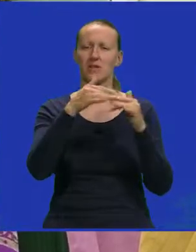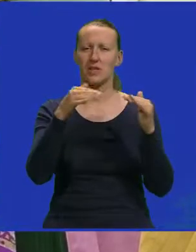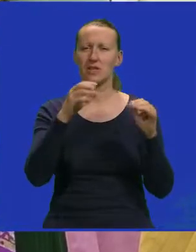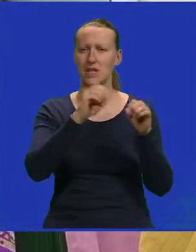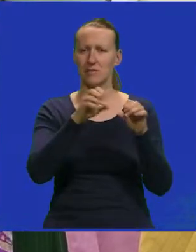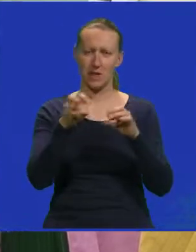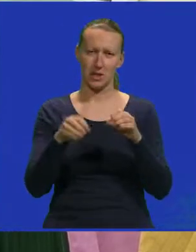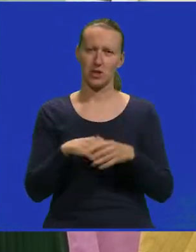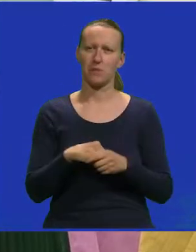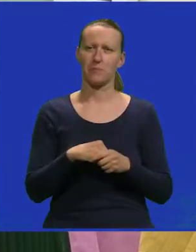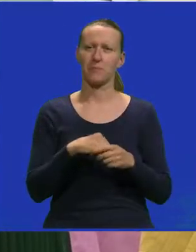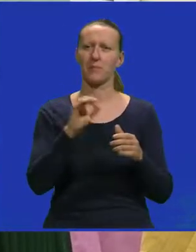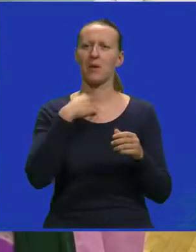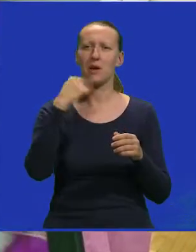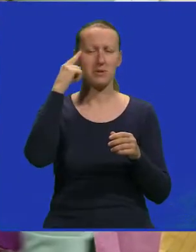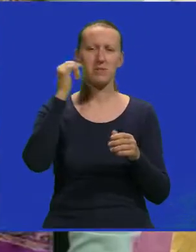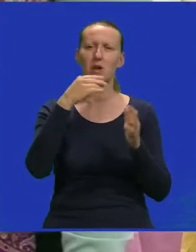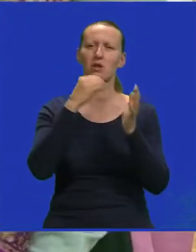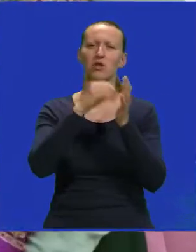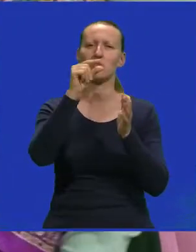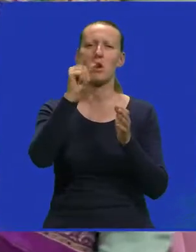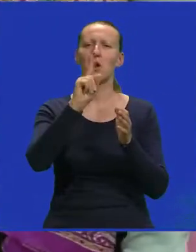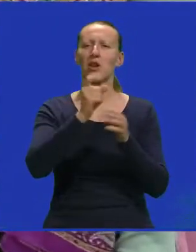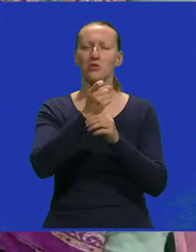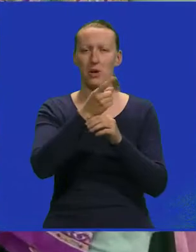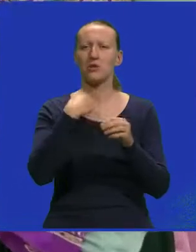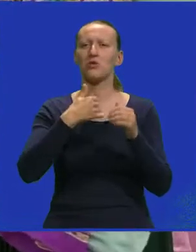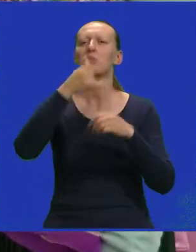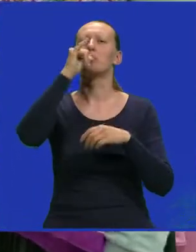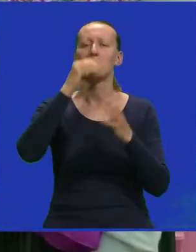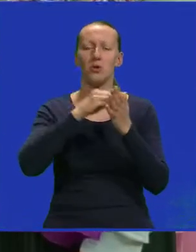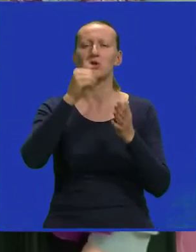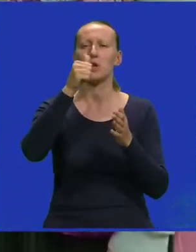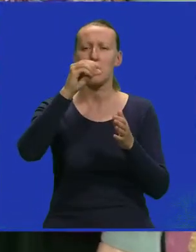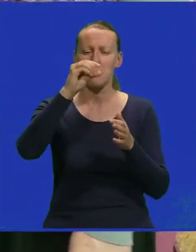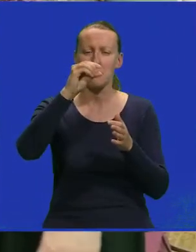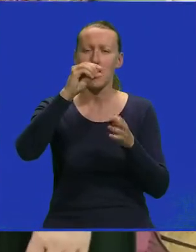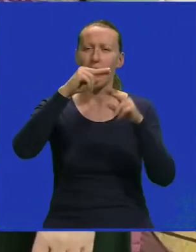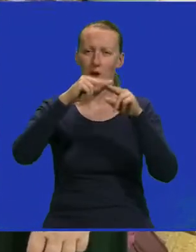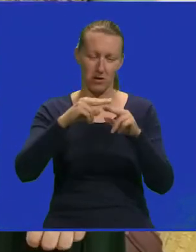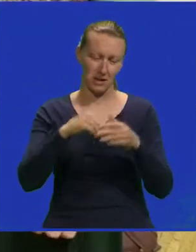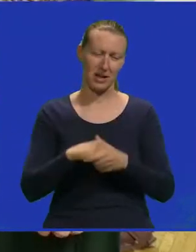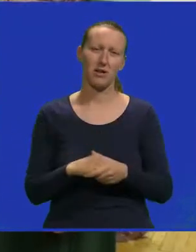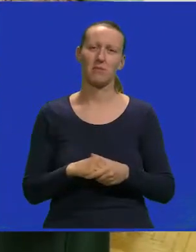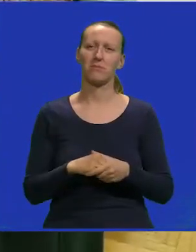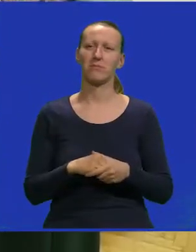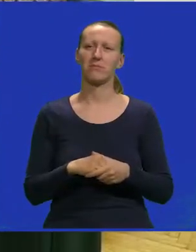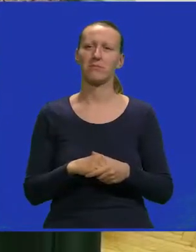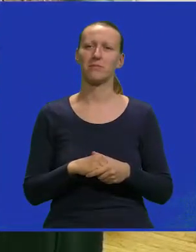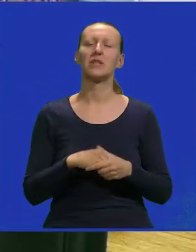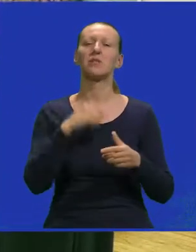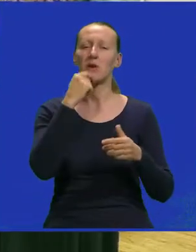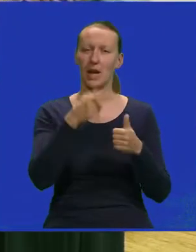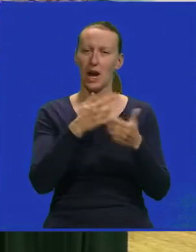vrstom otpada. Dobro, ja mislim da mi je još malo, neću hititi, ja ću popiti još jedan kućarin mi je tega. Lora,